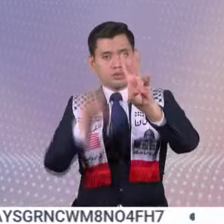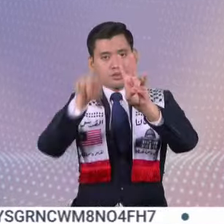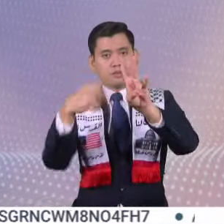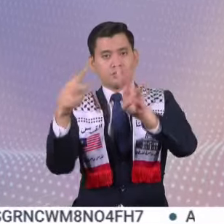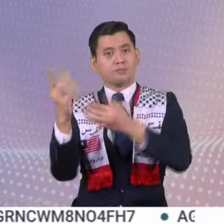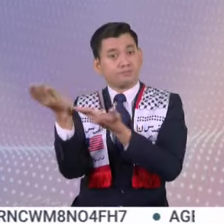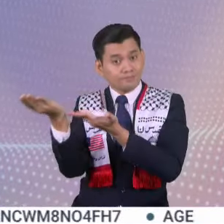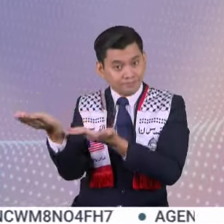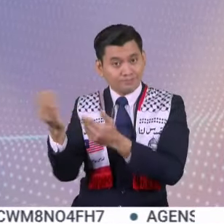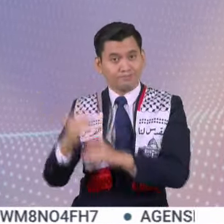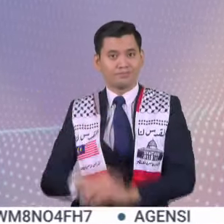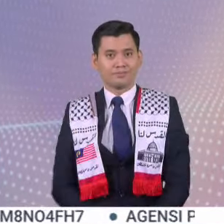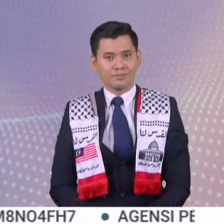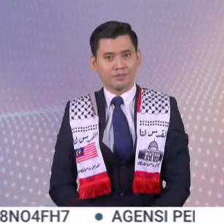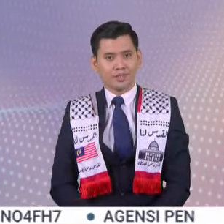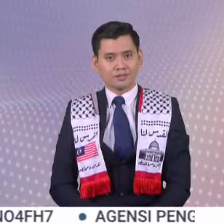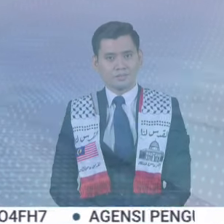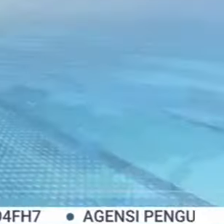disember